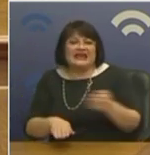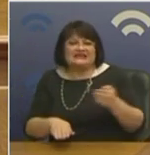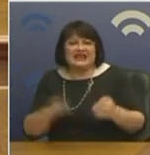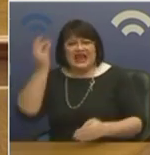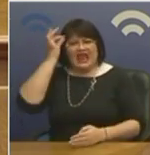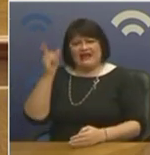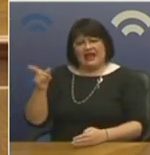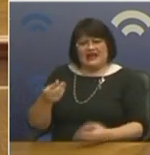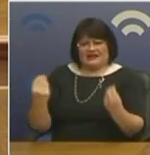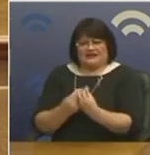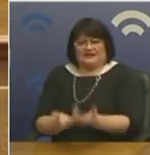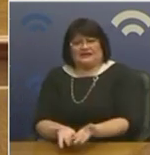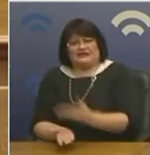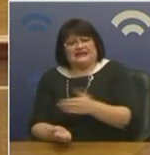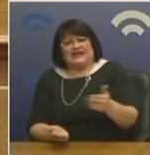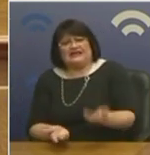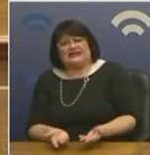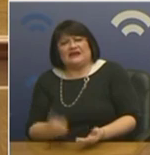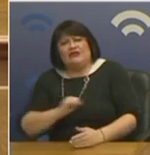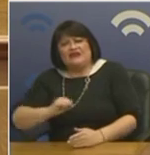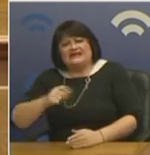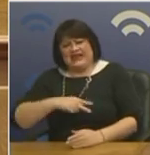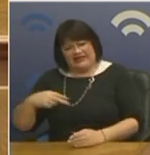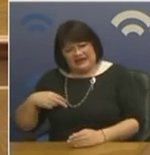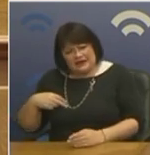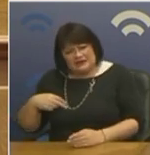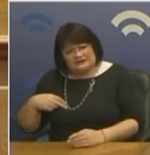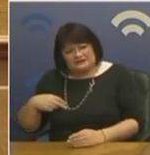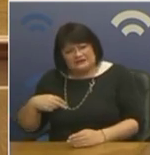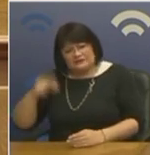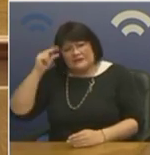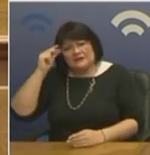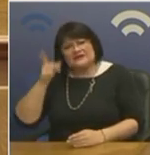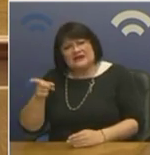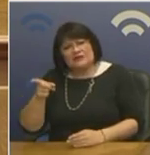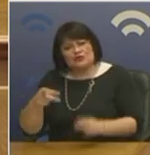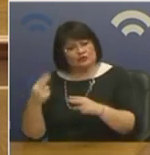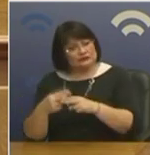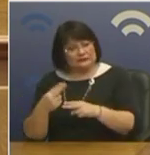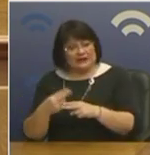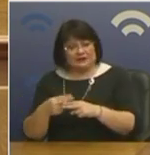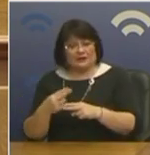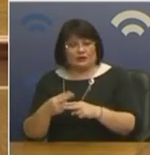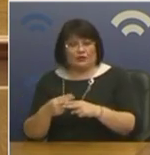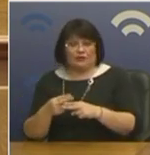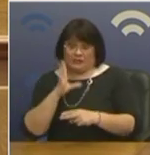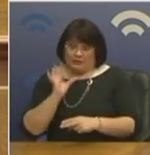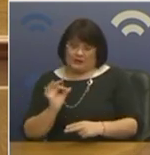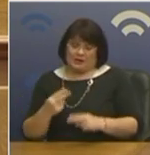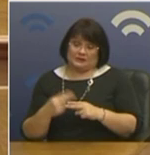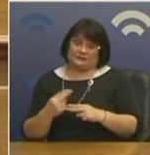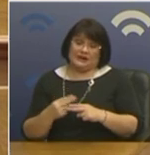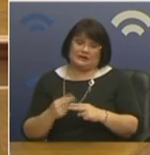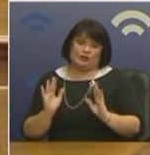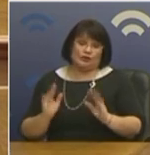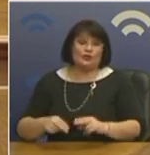Δεν μπορώ να καταλάβω γιατί φοβάστε. Φοβάστε επίσης τους καθηγητές. Οι καθηγητές είναι για μας πολύ σημαντικό γεγονός. Ξέρετε τι είχε πει